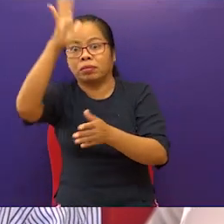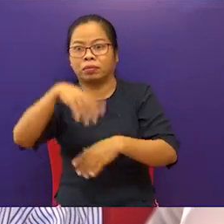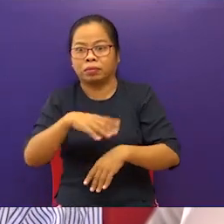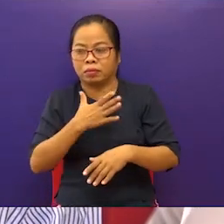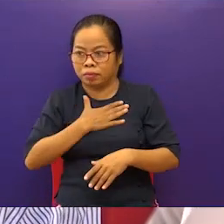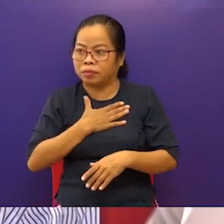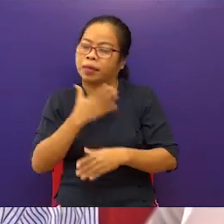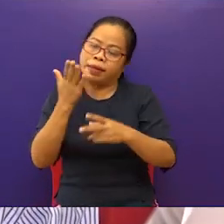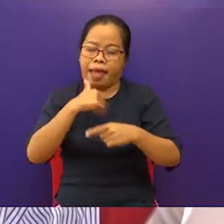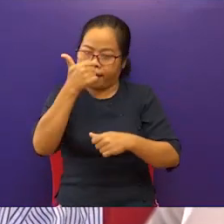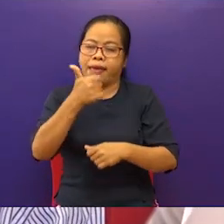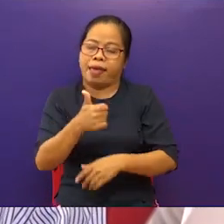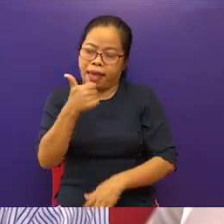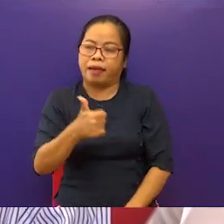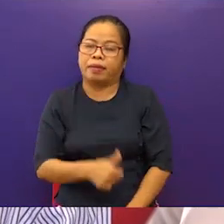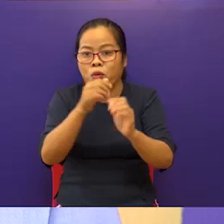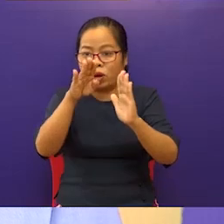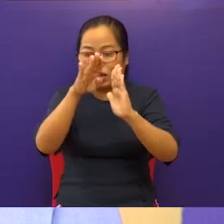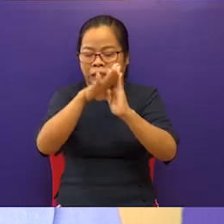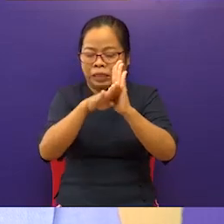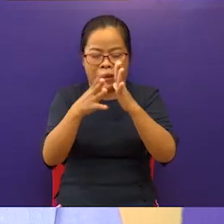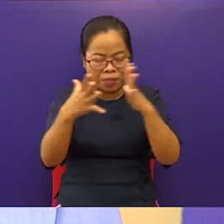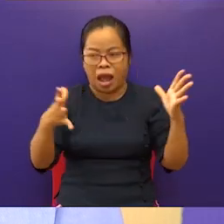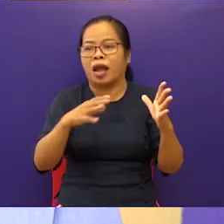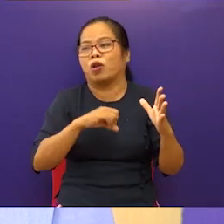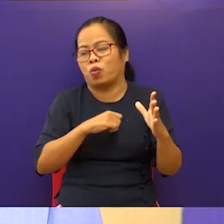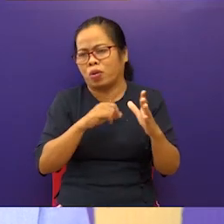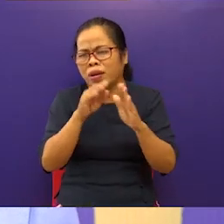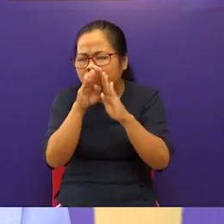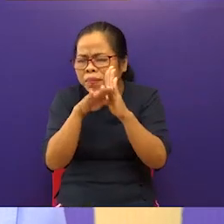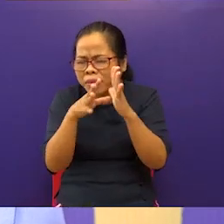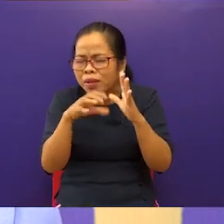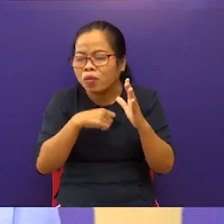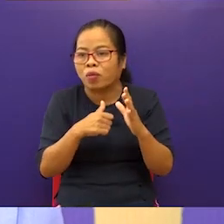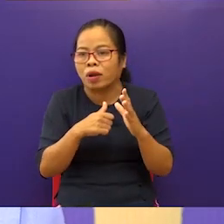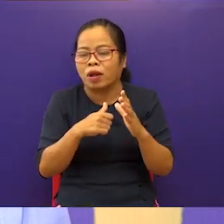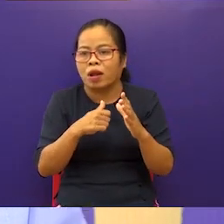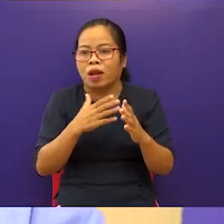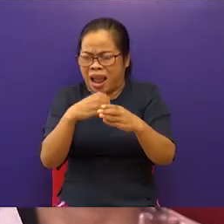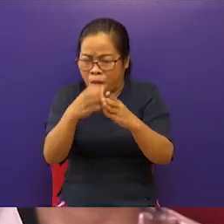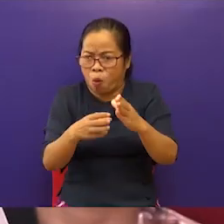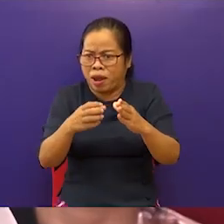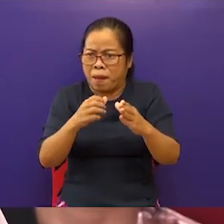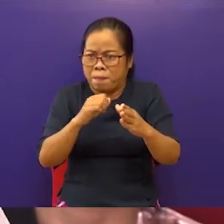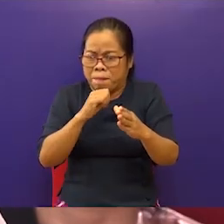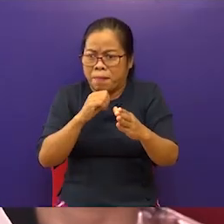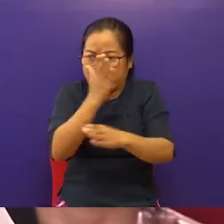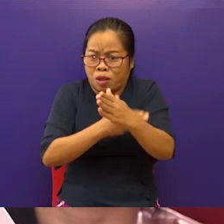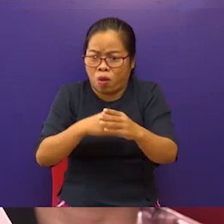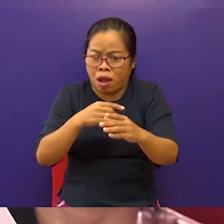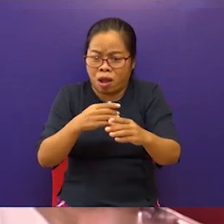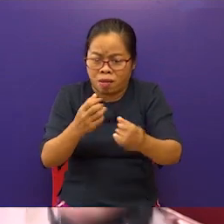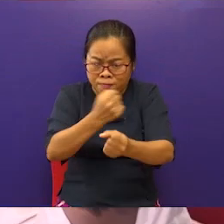တန်သားမပုန်တင်ရမရအဲ့ဒါလေးကျွန်တော်မေးချင်ပါတယ ်ဟုတ်ကဲ့မျိုးသားဆင်လည်းရှိပါတယ်ဟိုကလည်းရှိတော့ရ ကျွန်တော်ဖြေပါမှာဟုတ်နိုင်ငံသားကပ်ပေါ့နိုင်ငံသားက